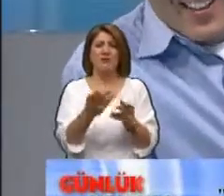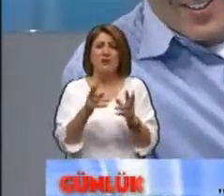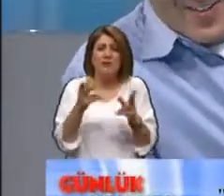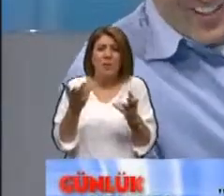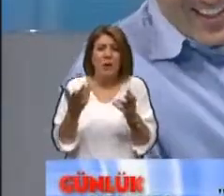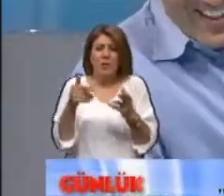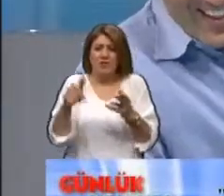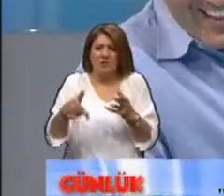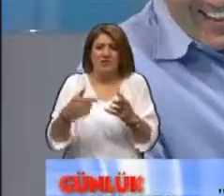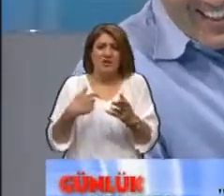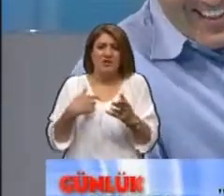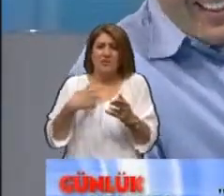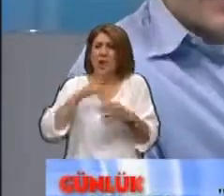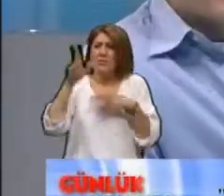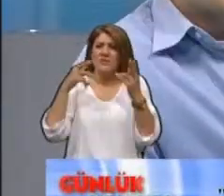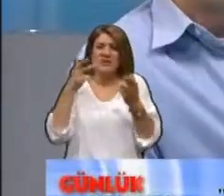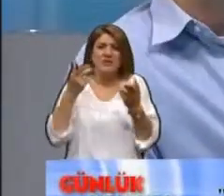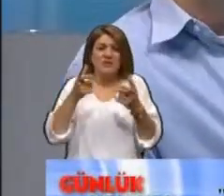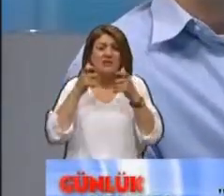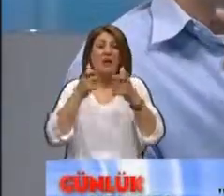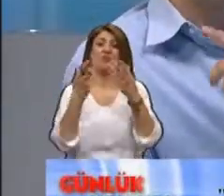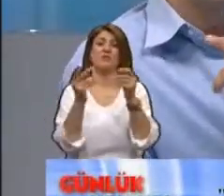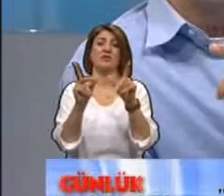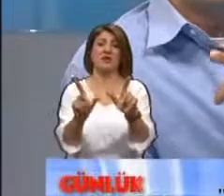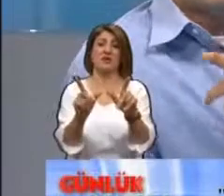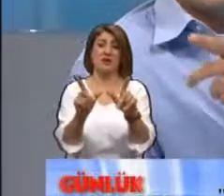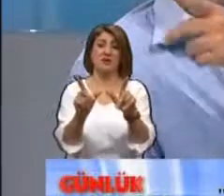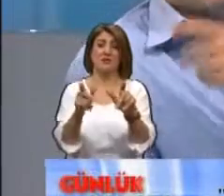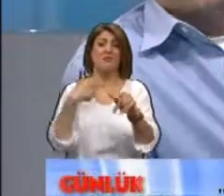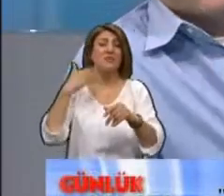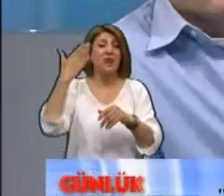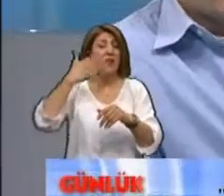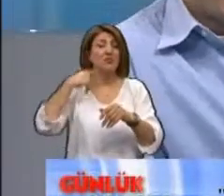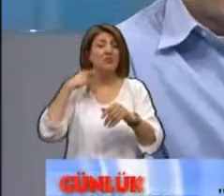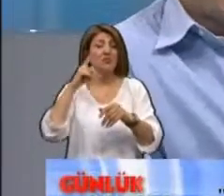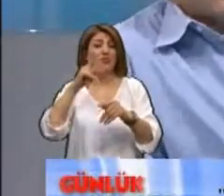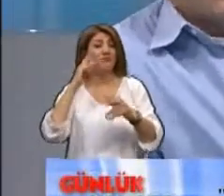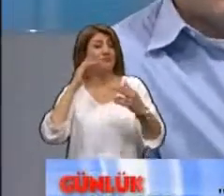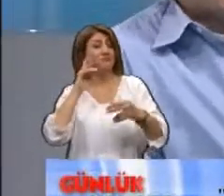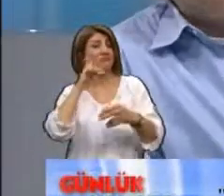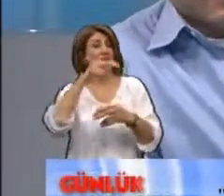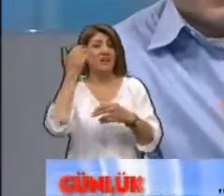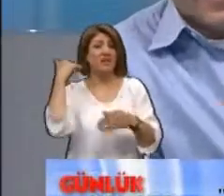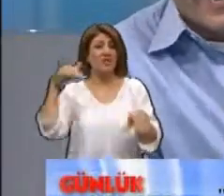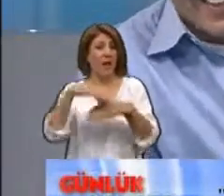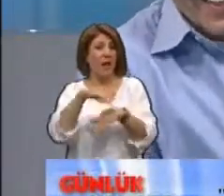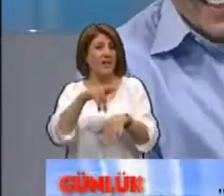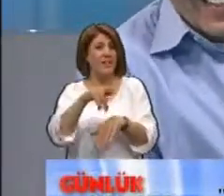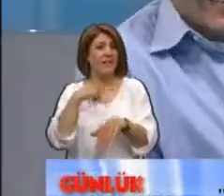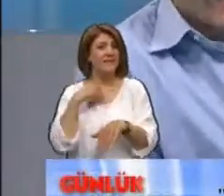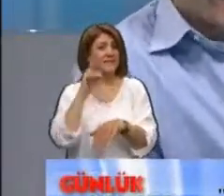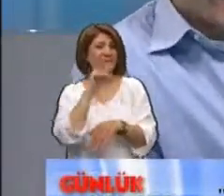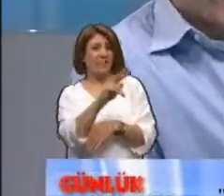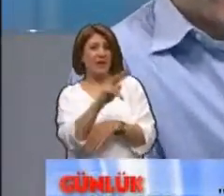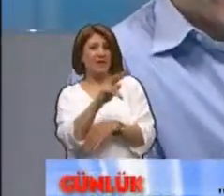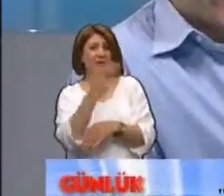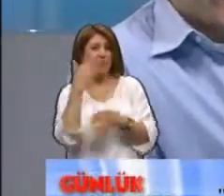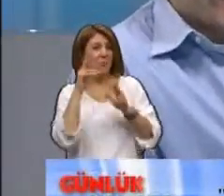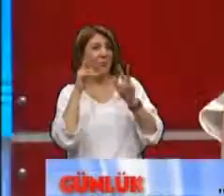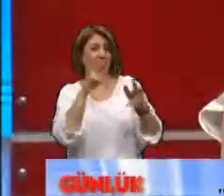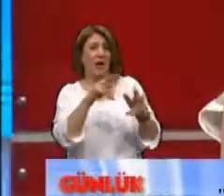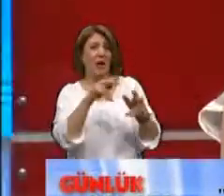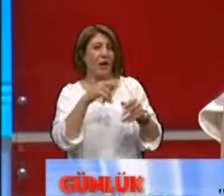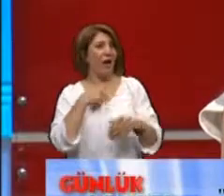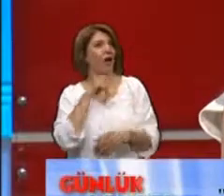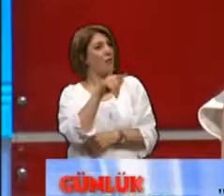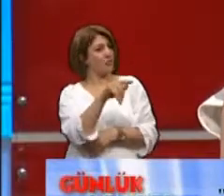diye düşünmek şey yapıyordur şimdi televizyonda dizi izlerken bizim Rıza Baba geçen bir mesele vardı hallettik falan diye. Ya da şey bu